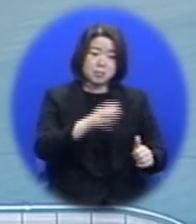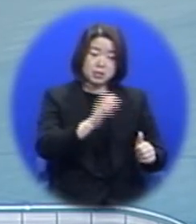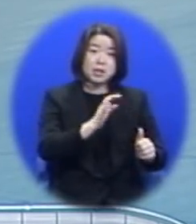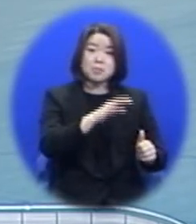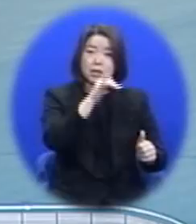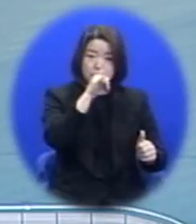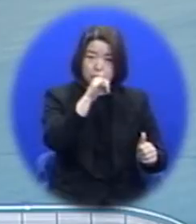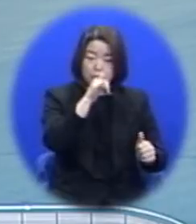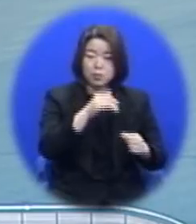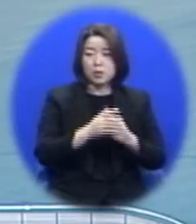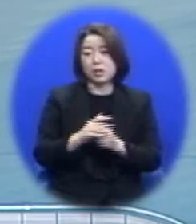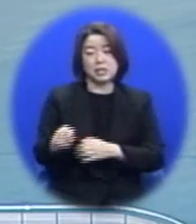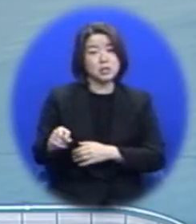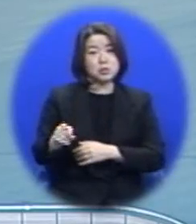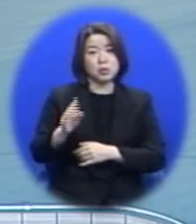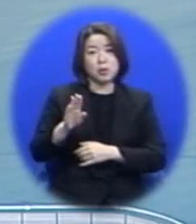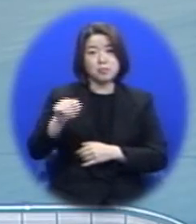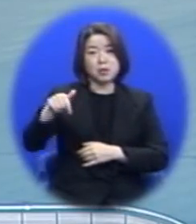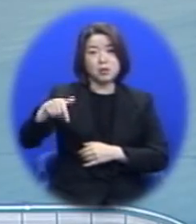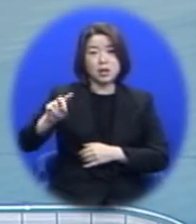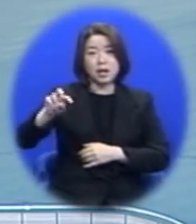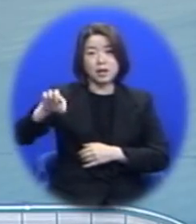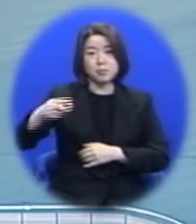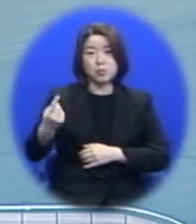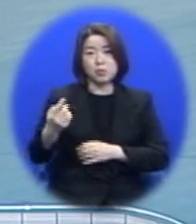이 버가모 교회는